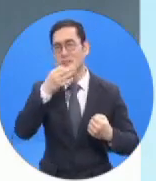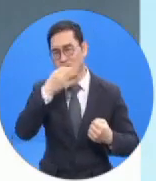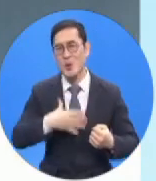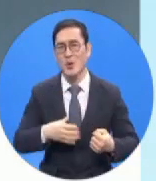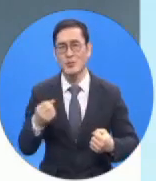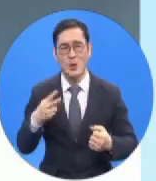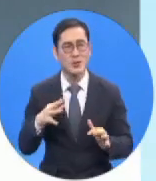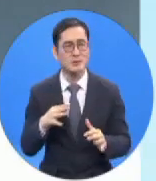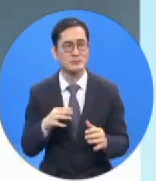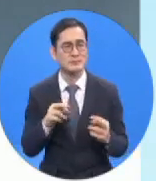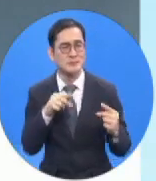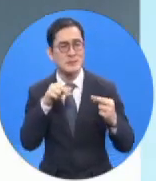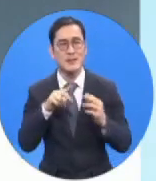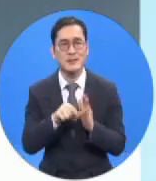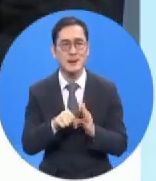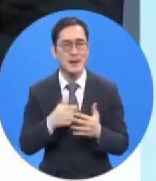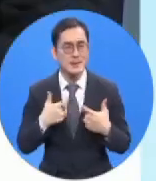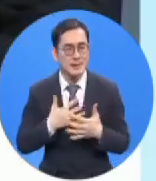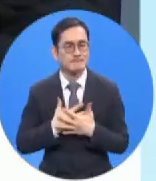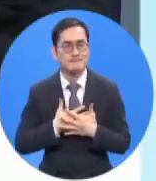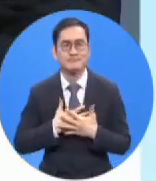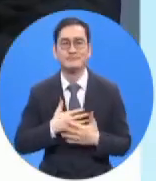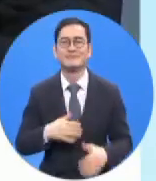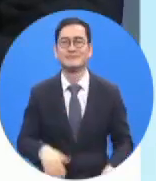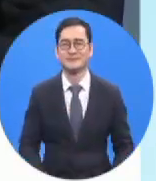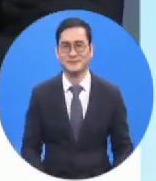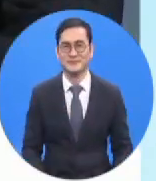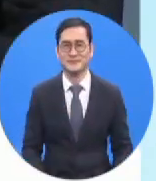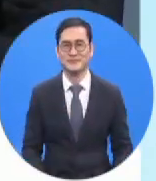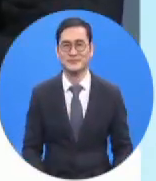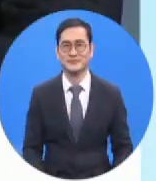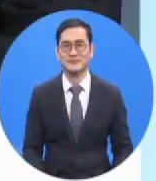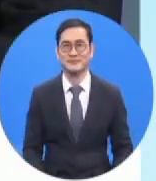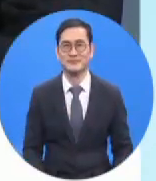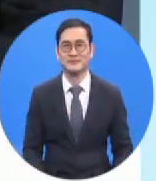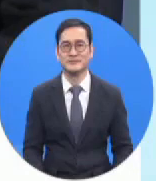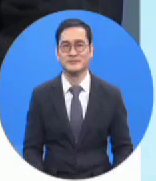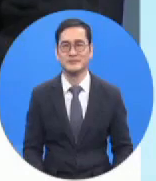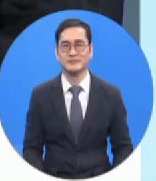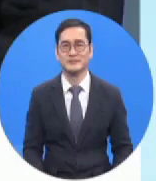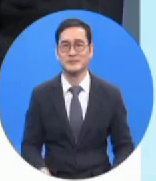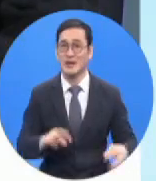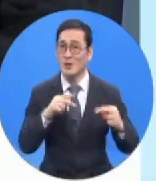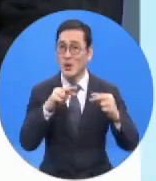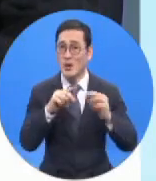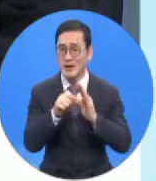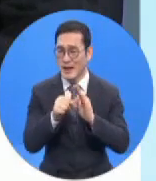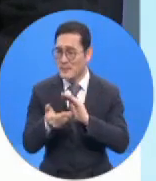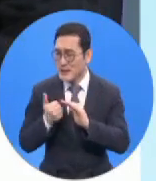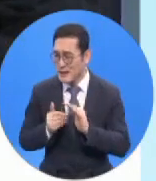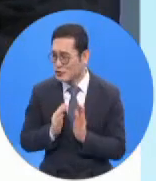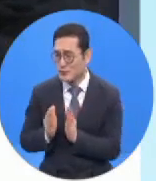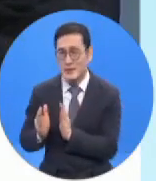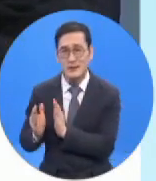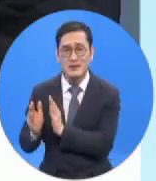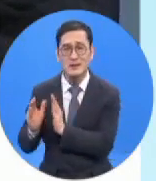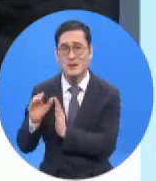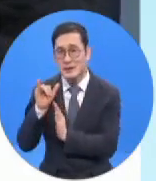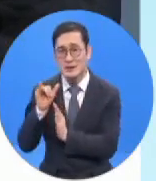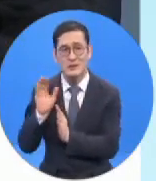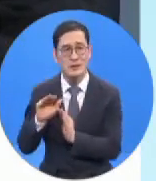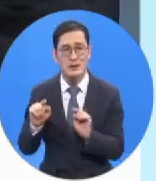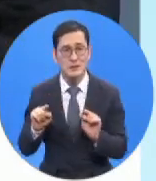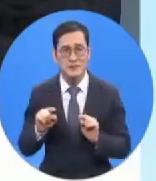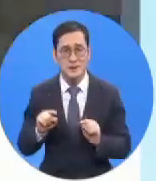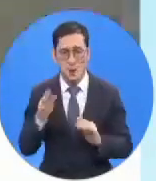예전에 있었던 단일화 토론 이럴 때는 시간이 좀 있어서 그 전날이랑 당일날 준비를 많이 하는데 네. 지금은 공식 선거운동 기간이기 때문에 그렇죠. 그